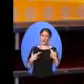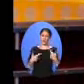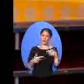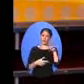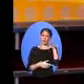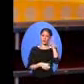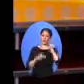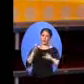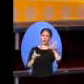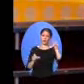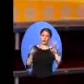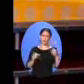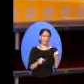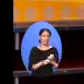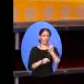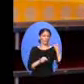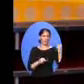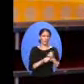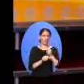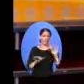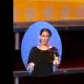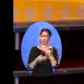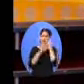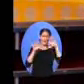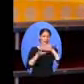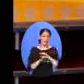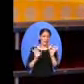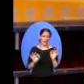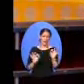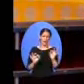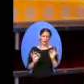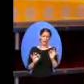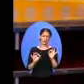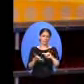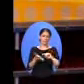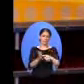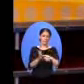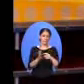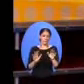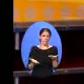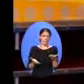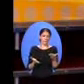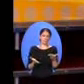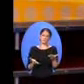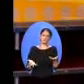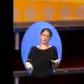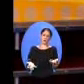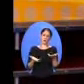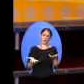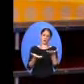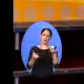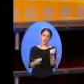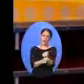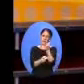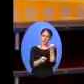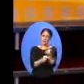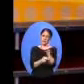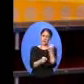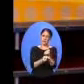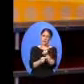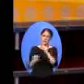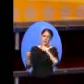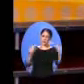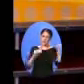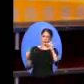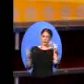אנשים שפועלים בימים ולילות כדי לעורר את העשייה בנושא.